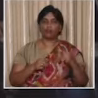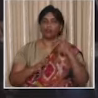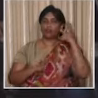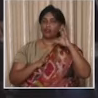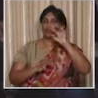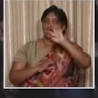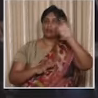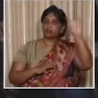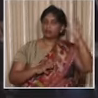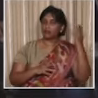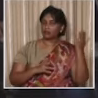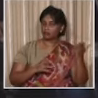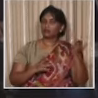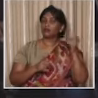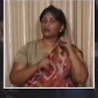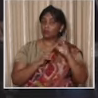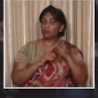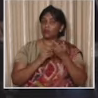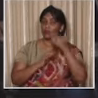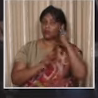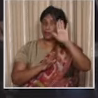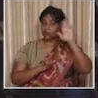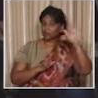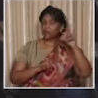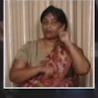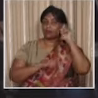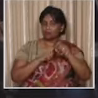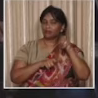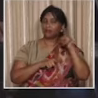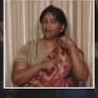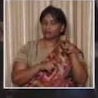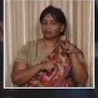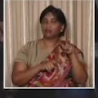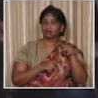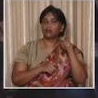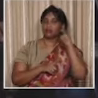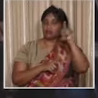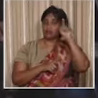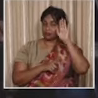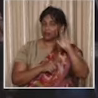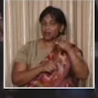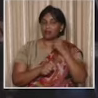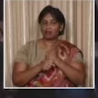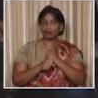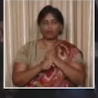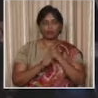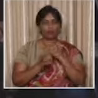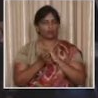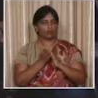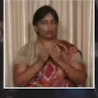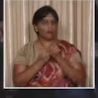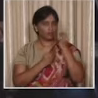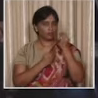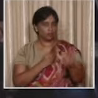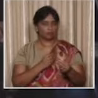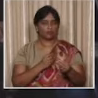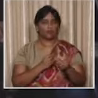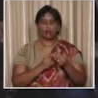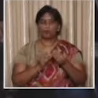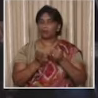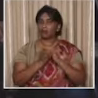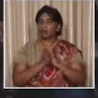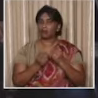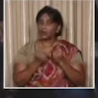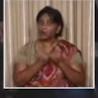ලෝකේ රටවල් ඒ තමන්ගේ රටවලින් ගිය ශ්‍රමිකයන්ට ඒ රටේ ආණ්ඩුව විසින් එවැනි සහනයක් දෙනව නම් ඒ සහනය